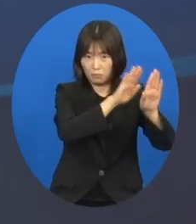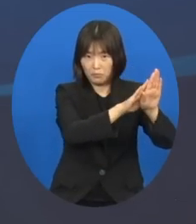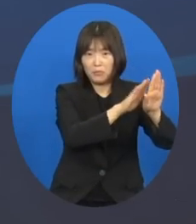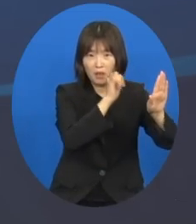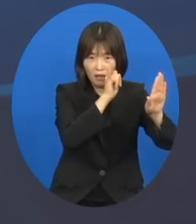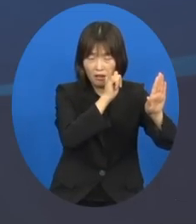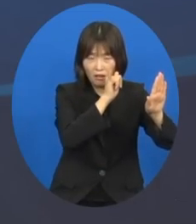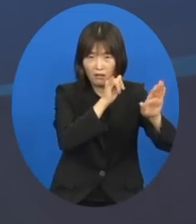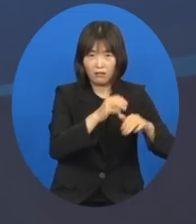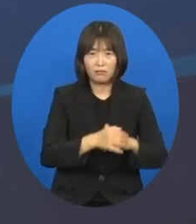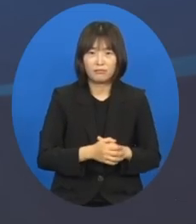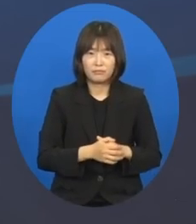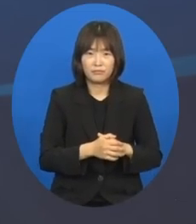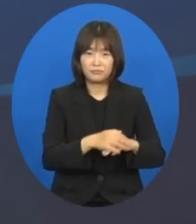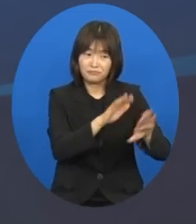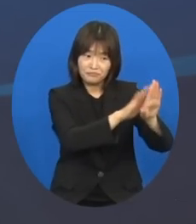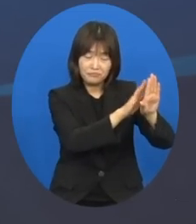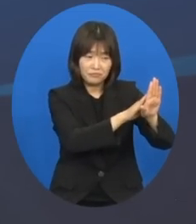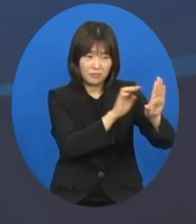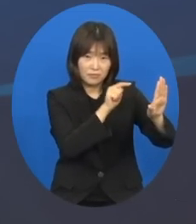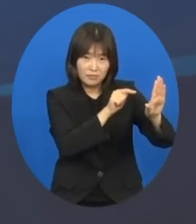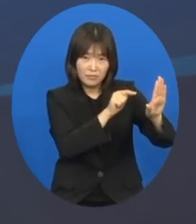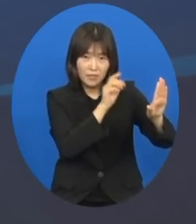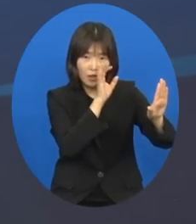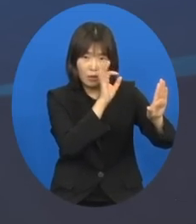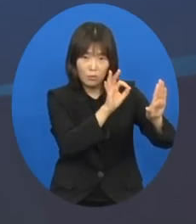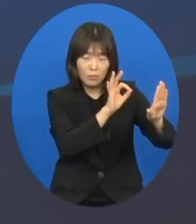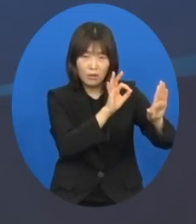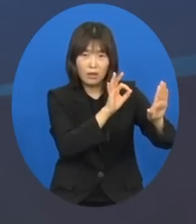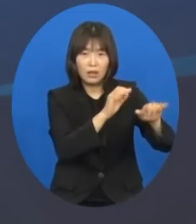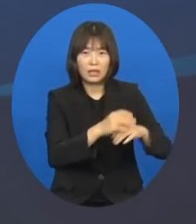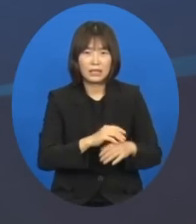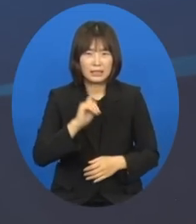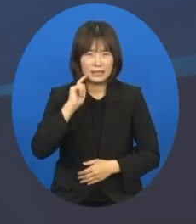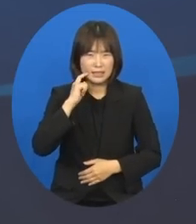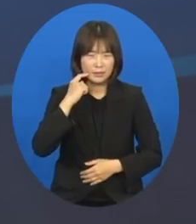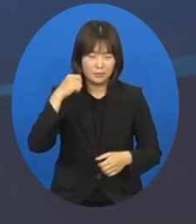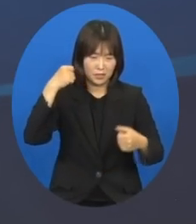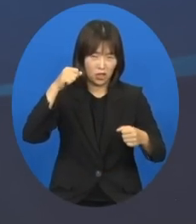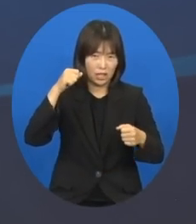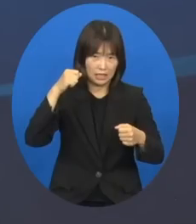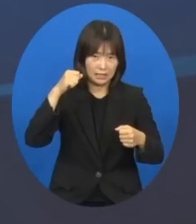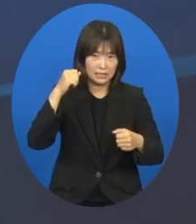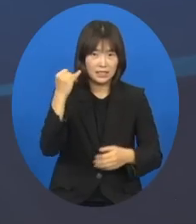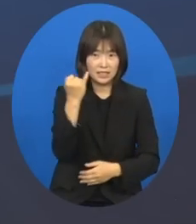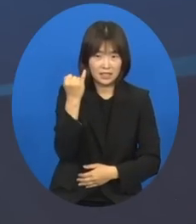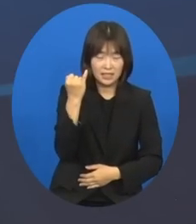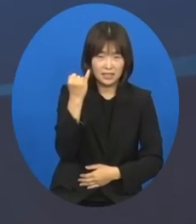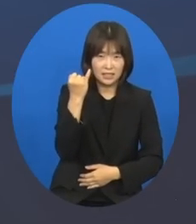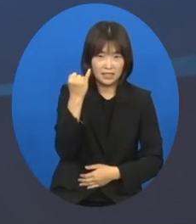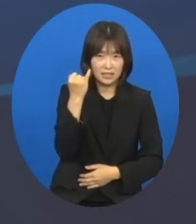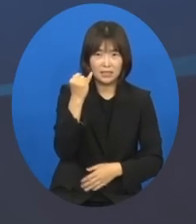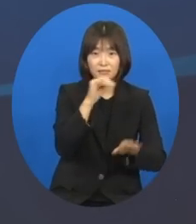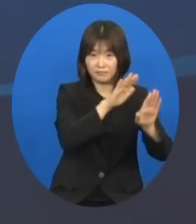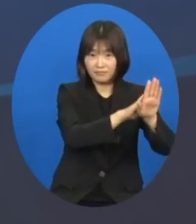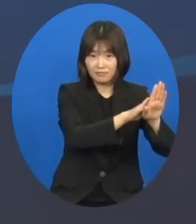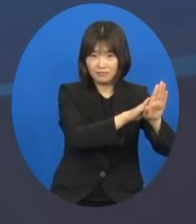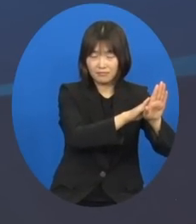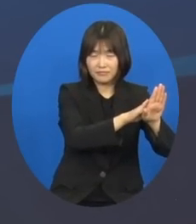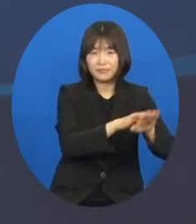포스터에 깊은 최고의 연예인 제일 유명한 연예인이 보통 주류 광고를 한다 그러대요